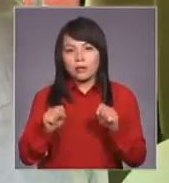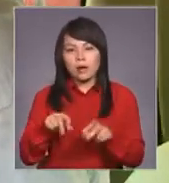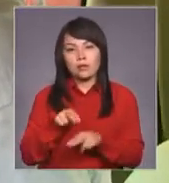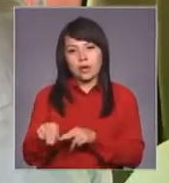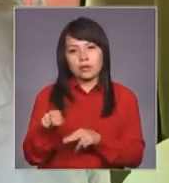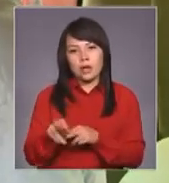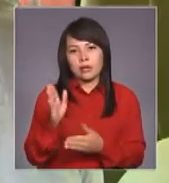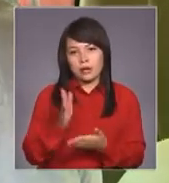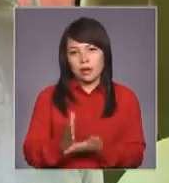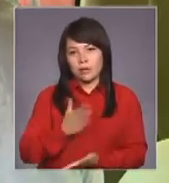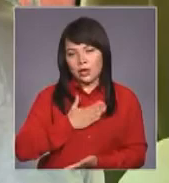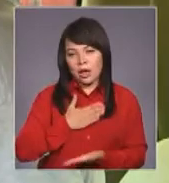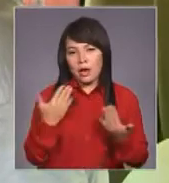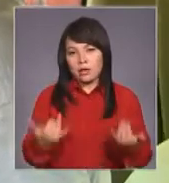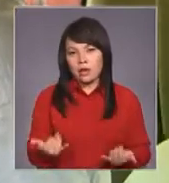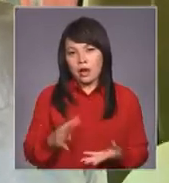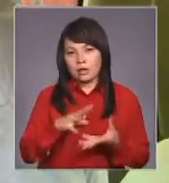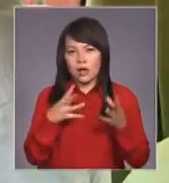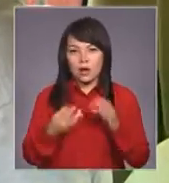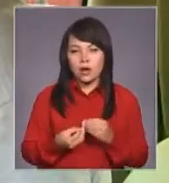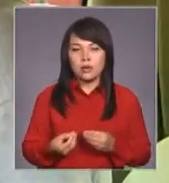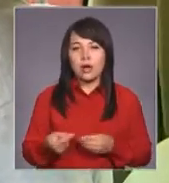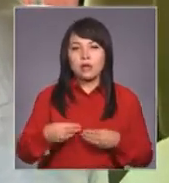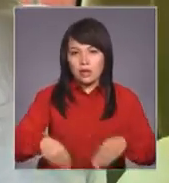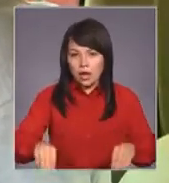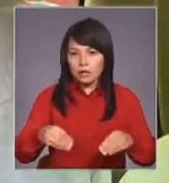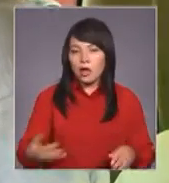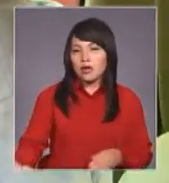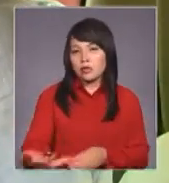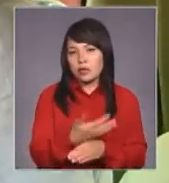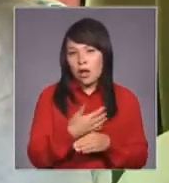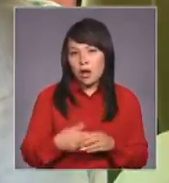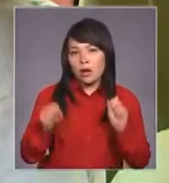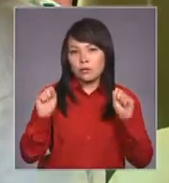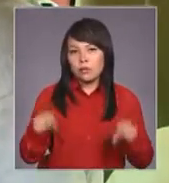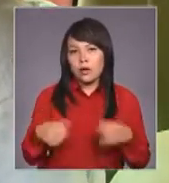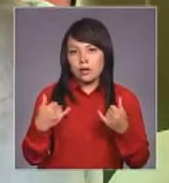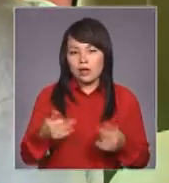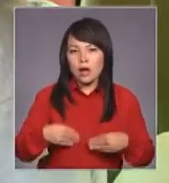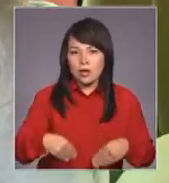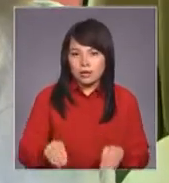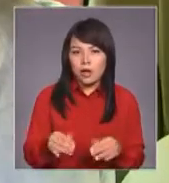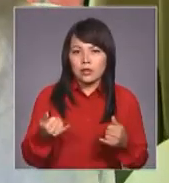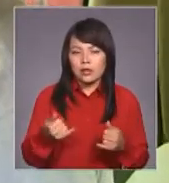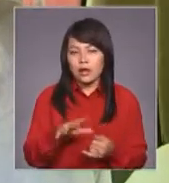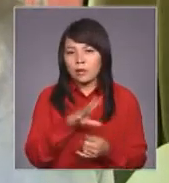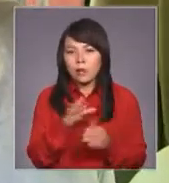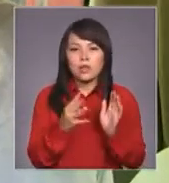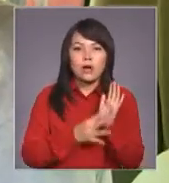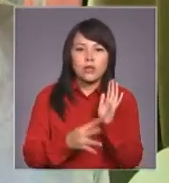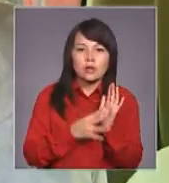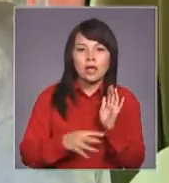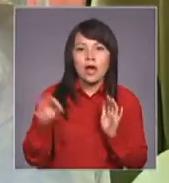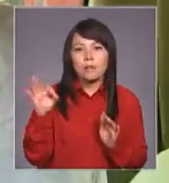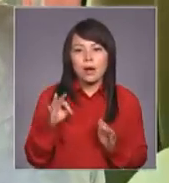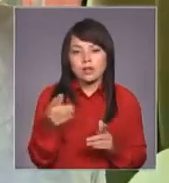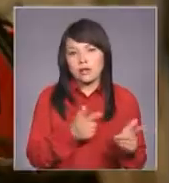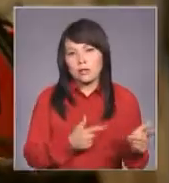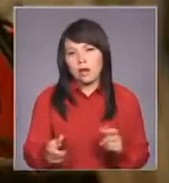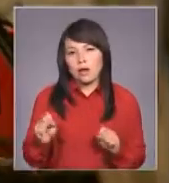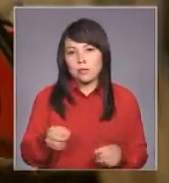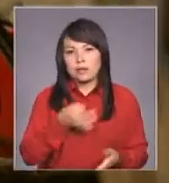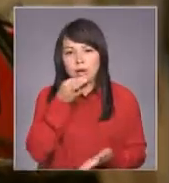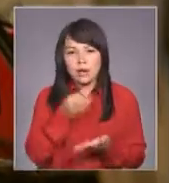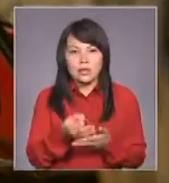айтқанда биылғы егін жинауға, егін науқанына осы күні 90% дайын десе де